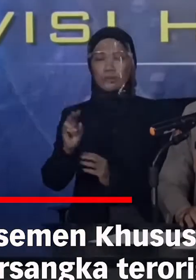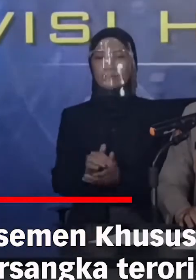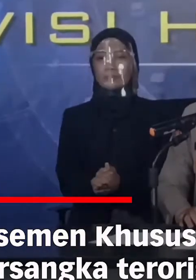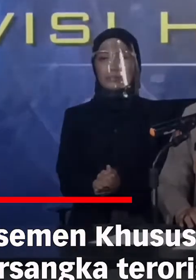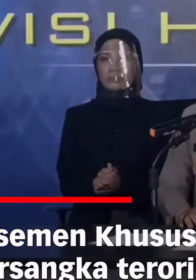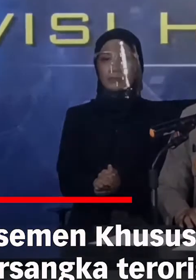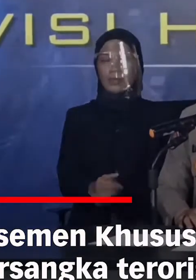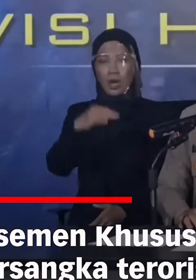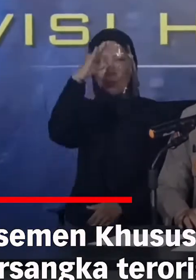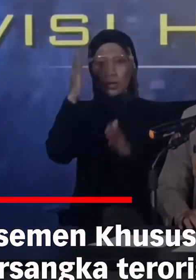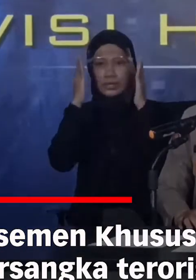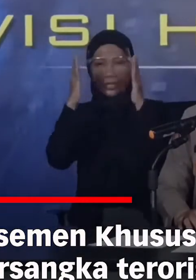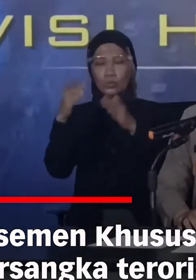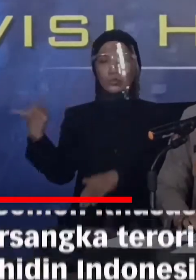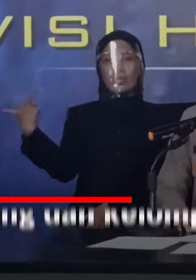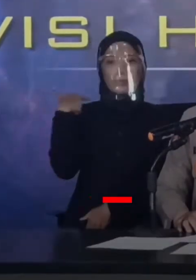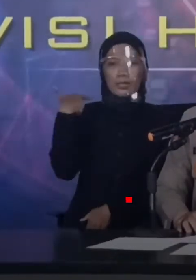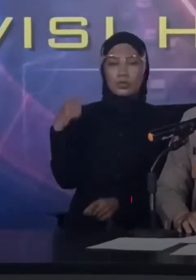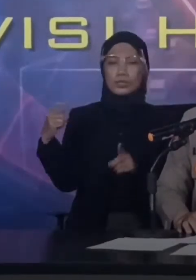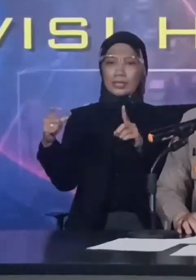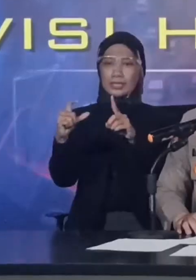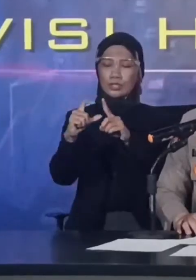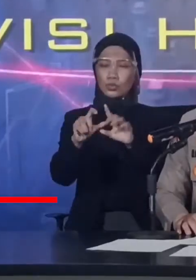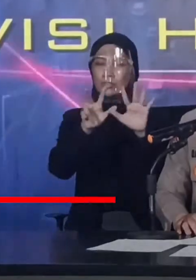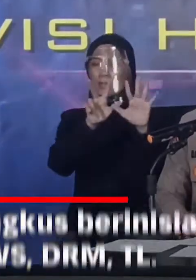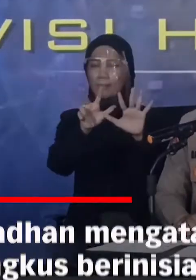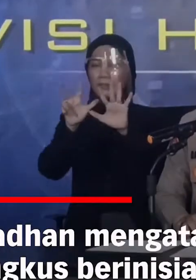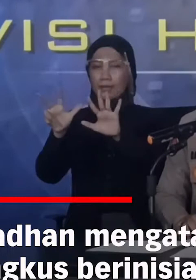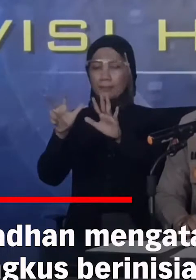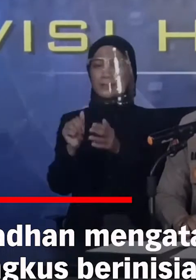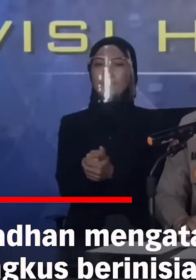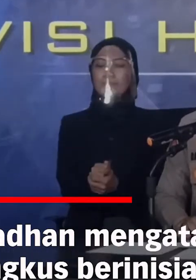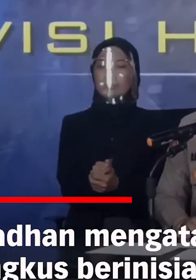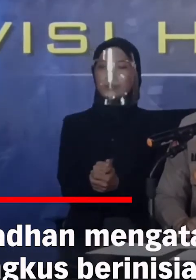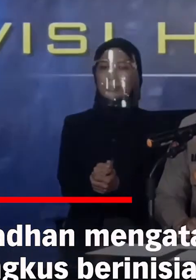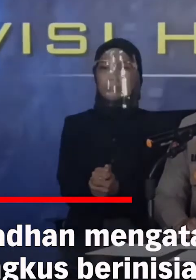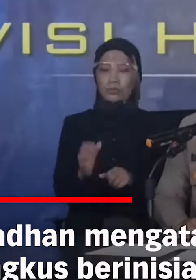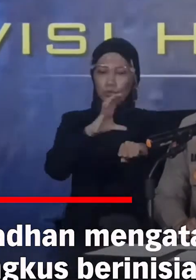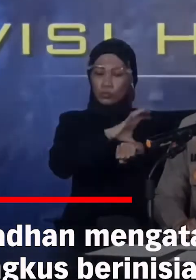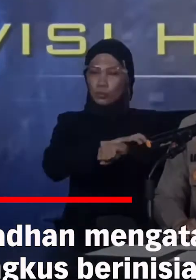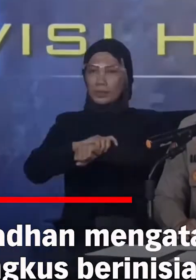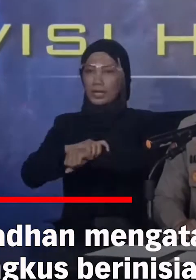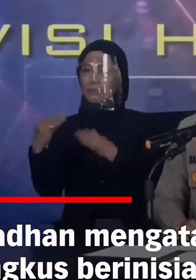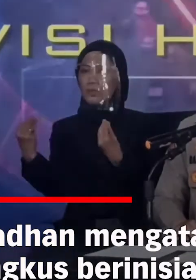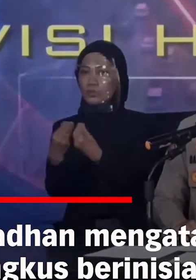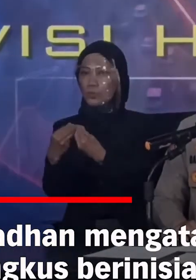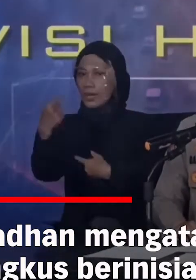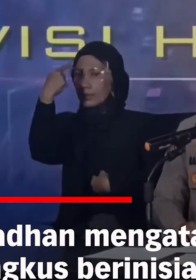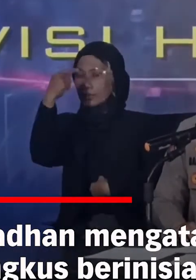Densus 88 Anti Teror Polri telah melakukan penangkapan terhadap 24